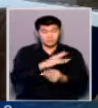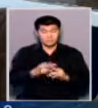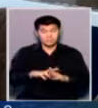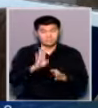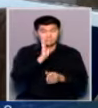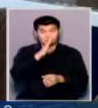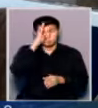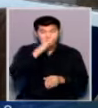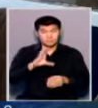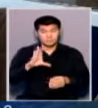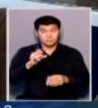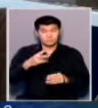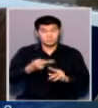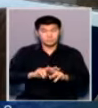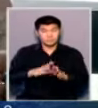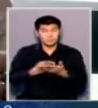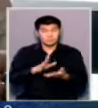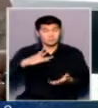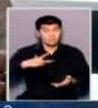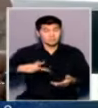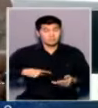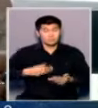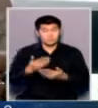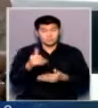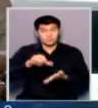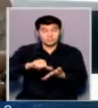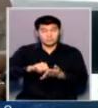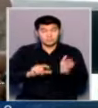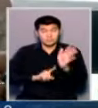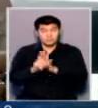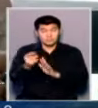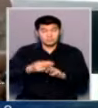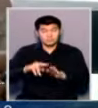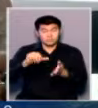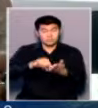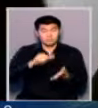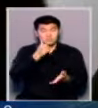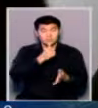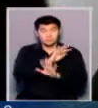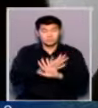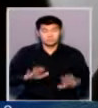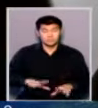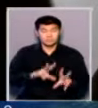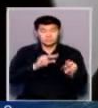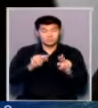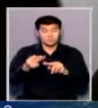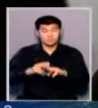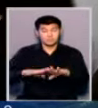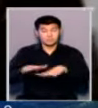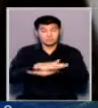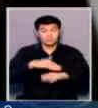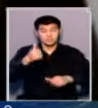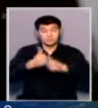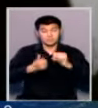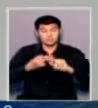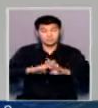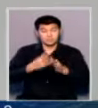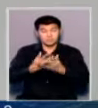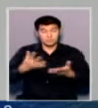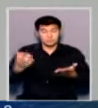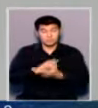анасы Салтанат Умарбекова қызының мұндай ауқымды жобада алғаш рет өнер көрсеткенін жасырмады. Бақытты бала халықаралық байқауы